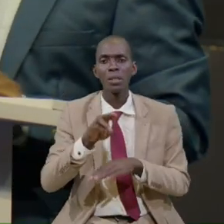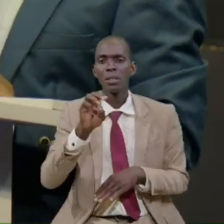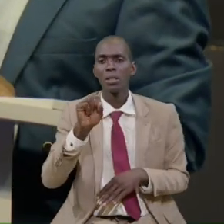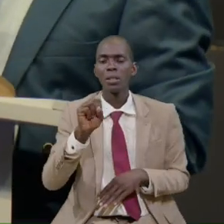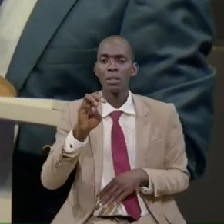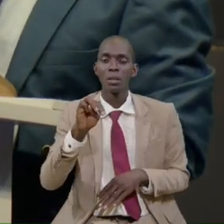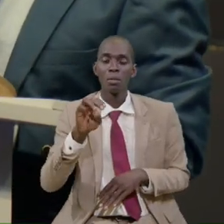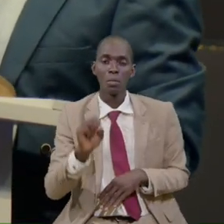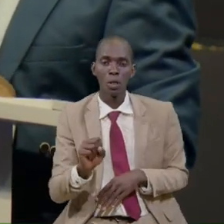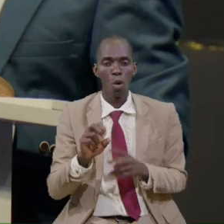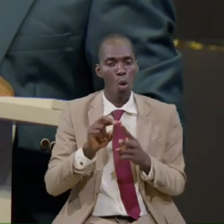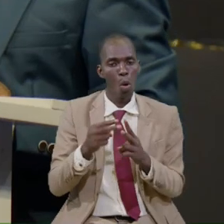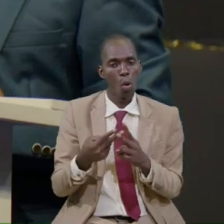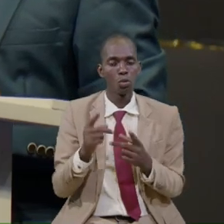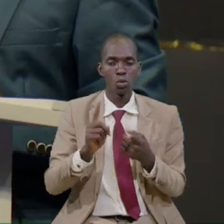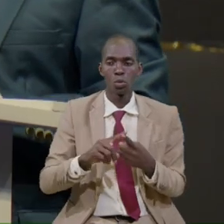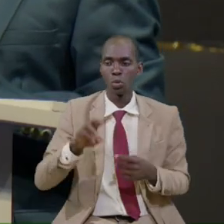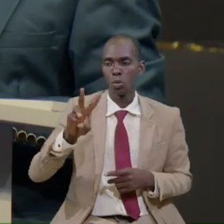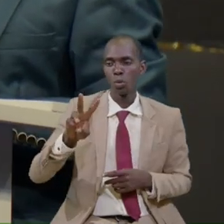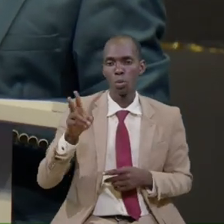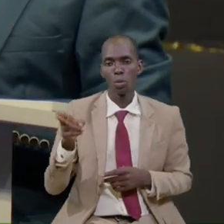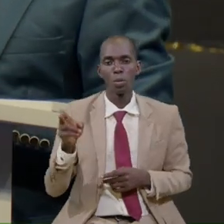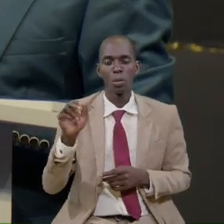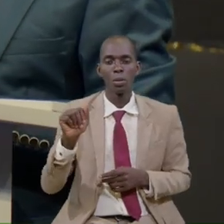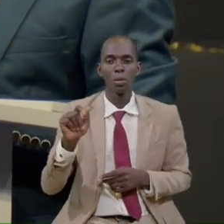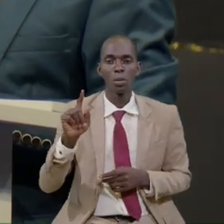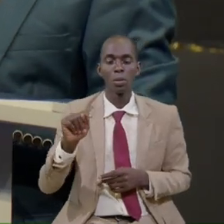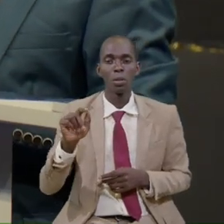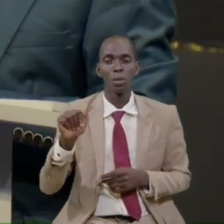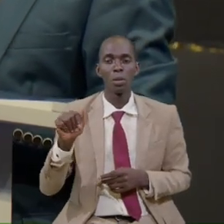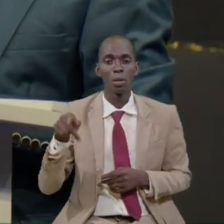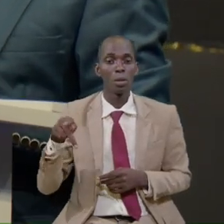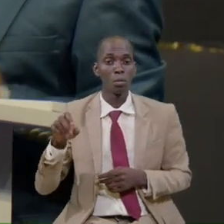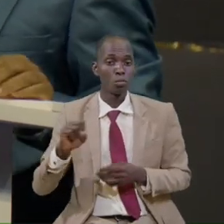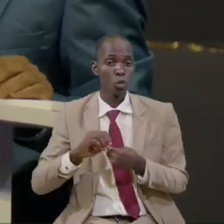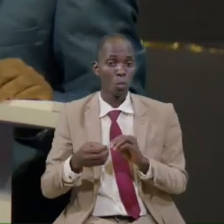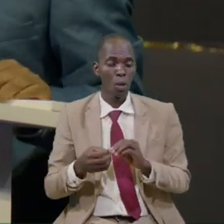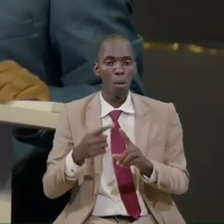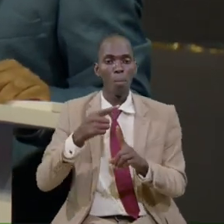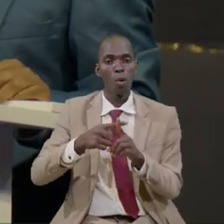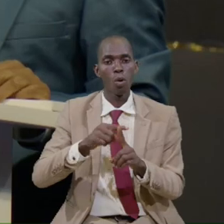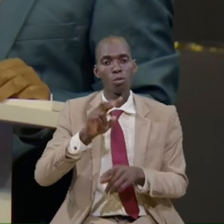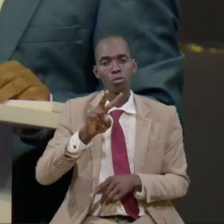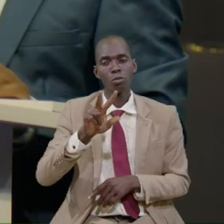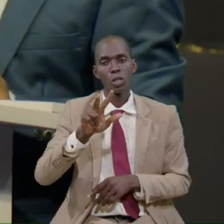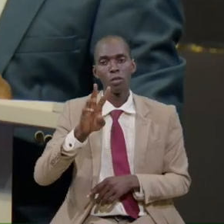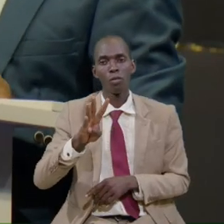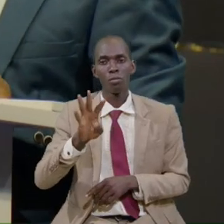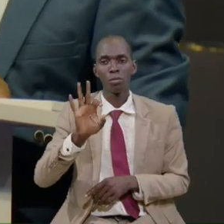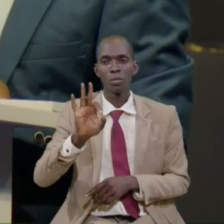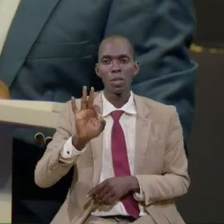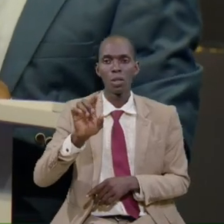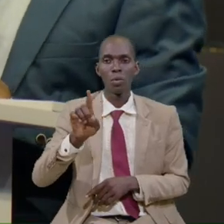WhatsApp à ce numéro qui est plus 234 9 1